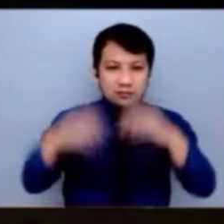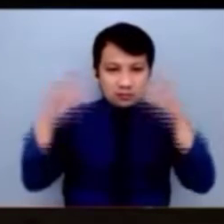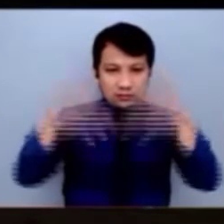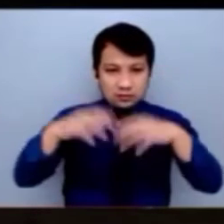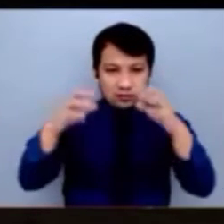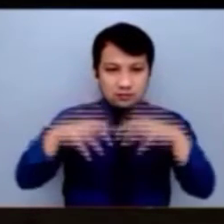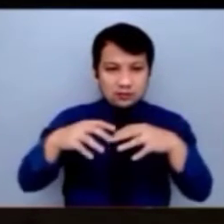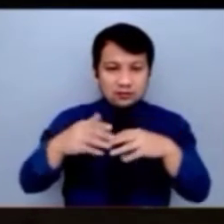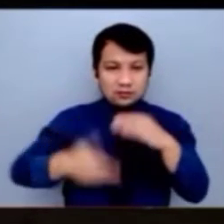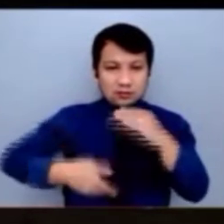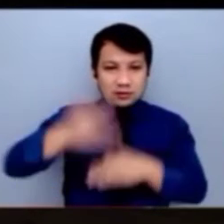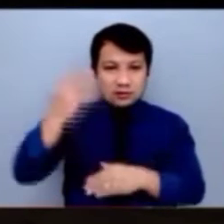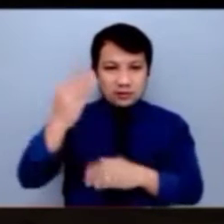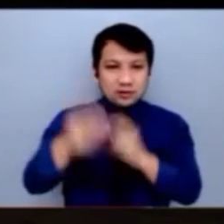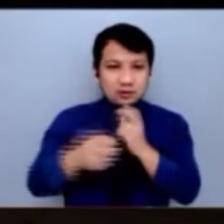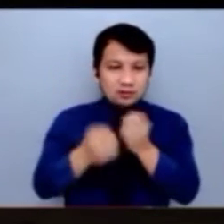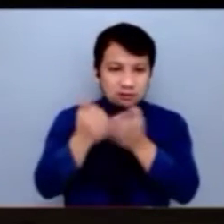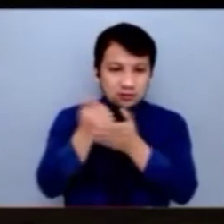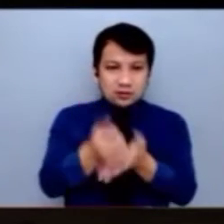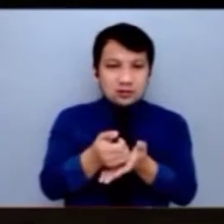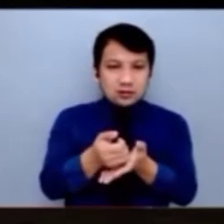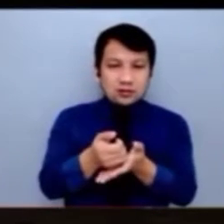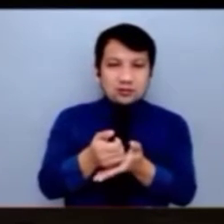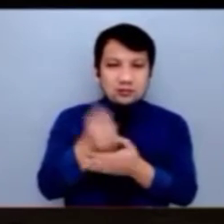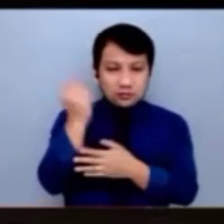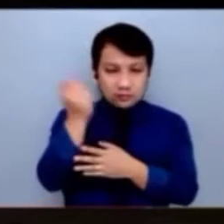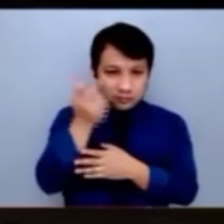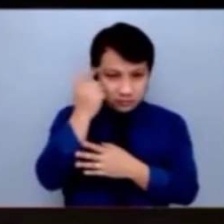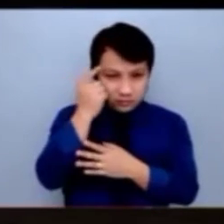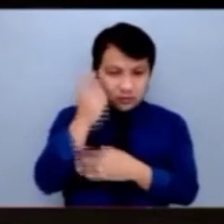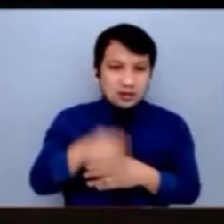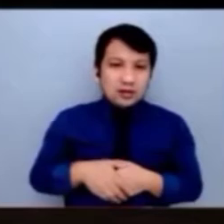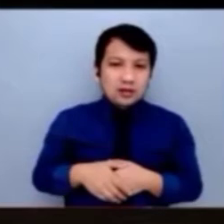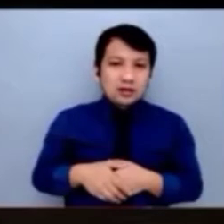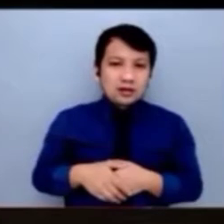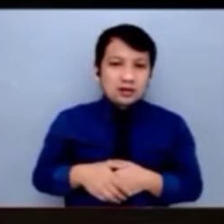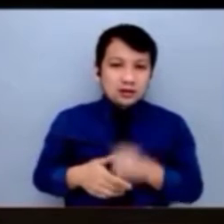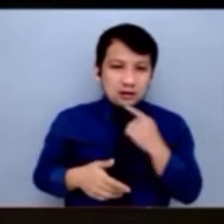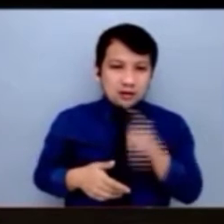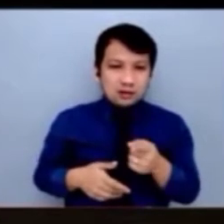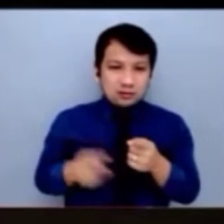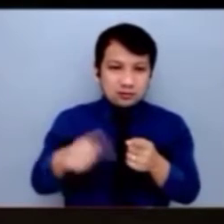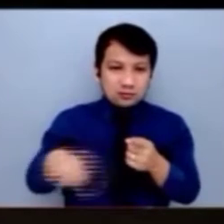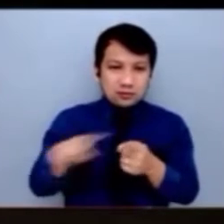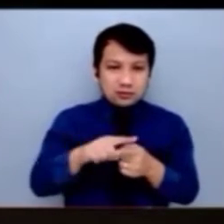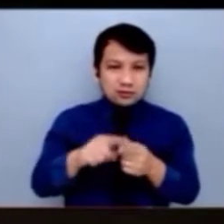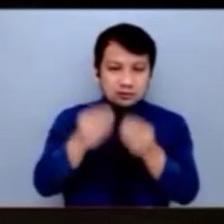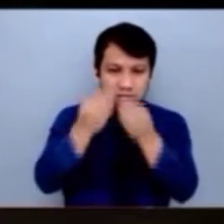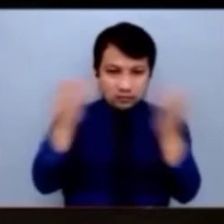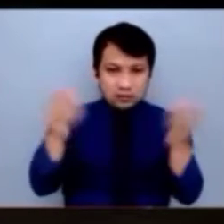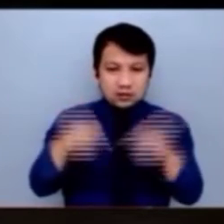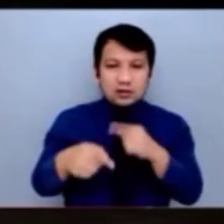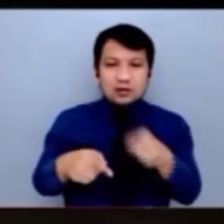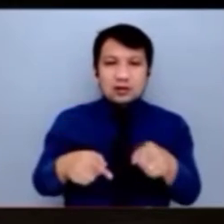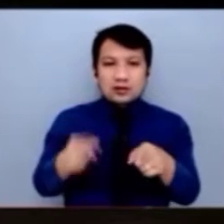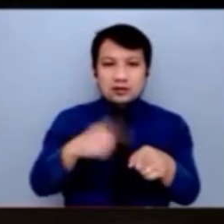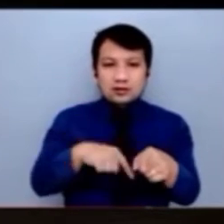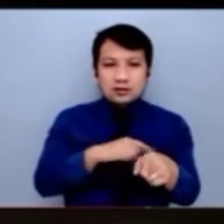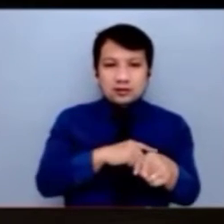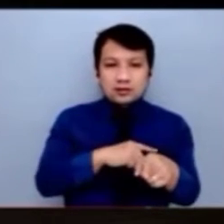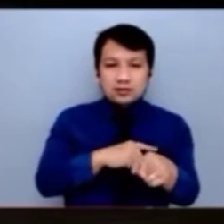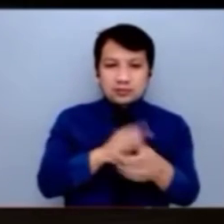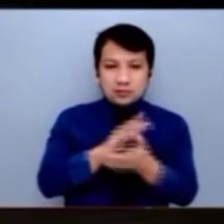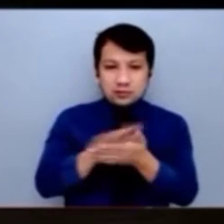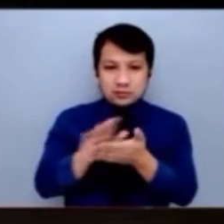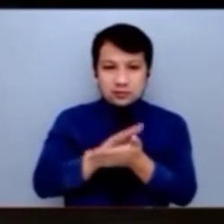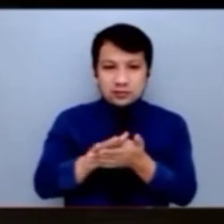na nang nangihingi ng tulong ang lokal na pamahalaan ng mga naturang lungsod na kailangan nila ng reinforcement, lalo sa paglilinis, sa